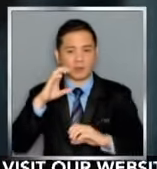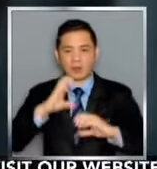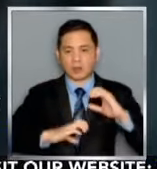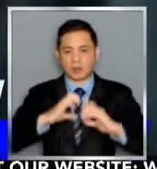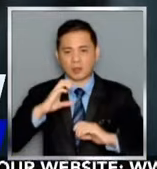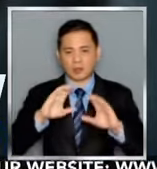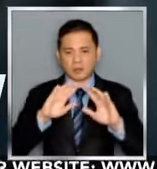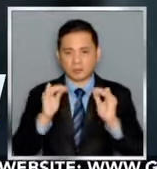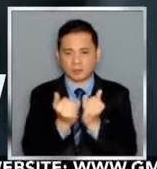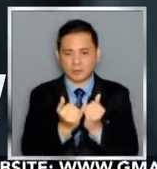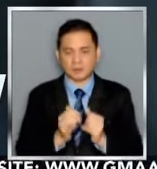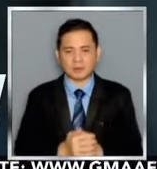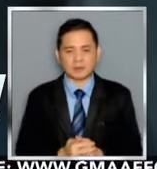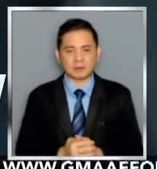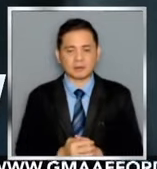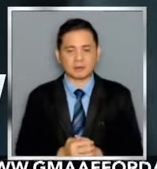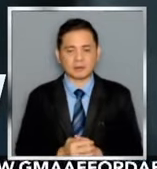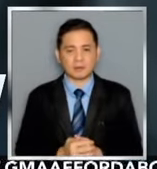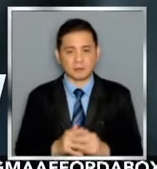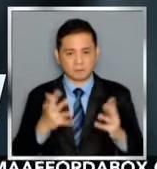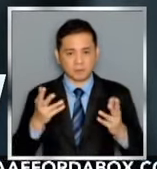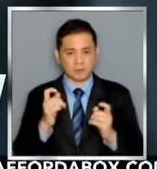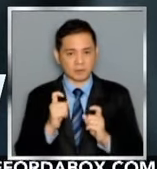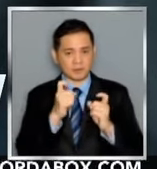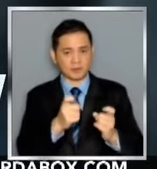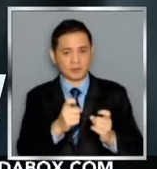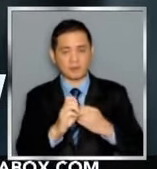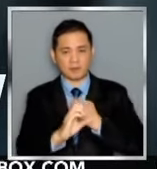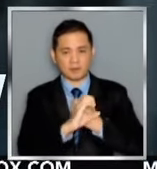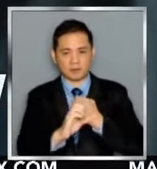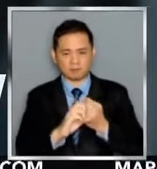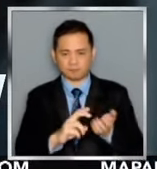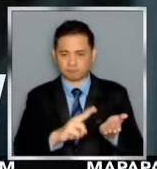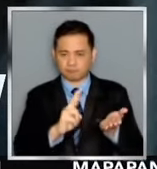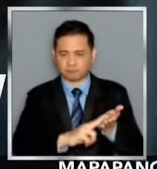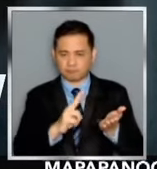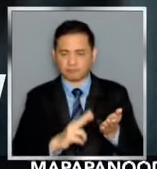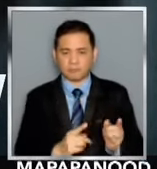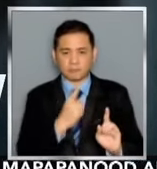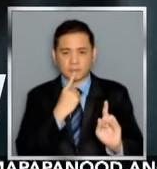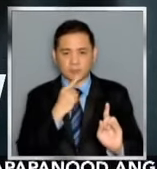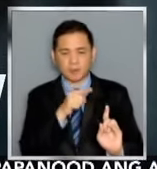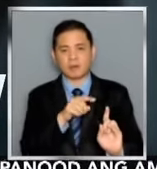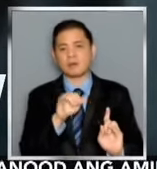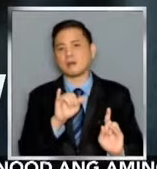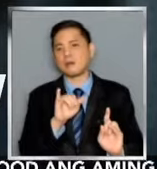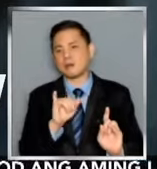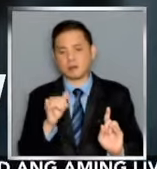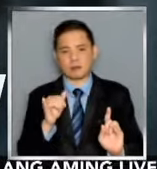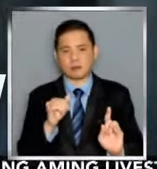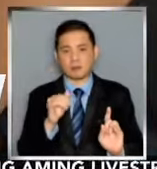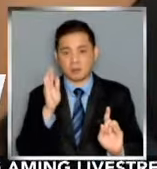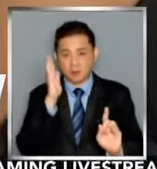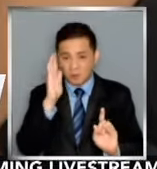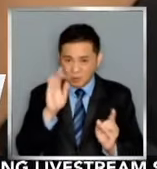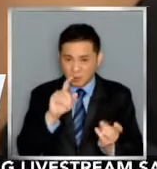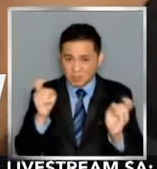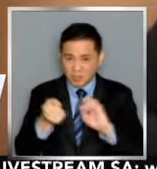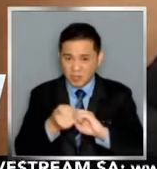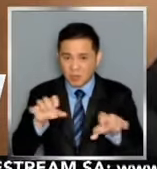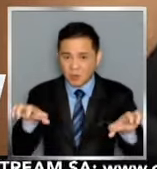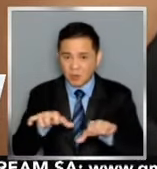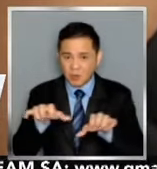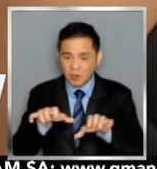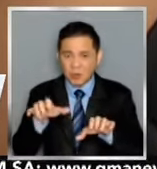kanilang kontrata, ang sabi sa amin is magiging scammer po pala kami for love scam. Most of